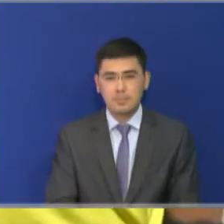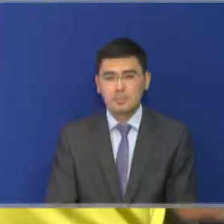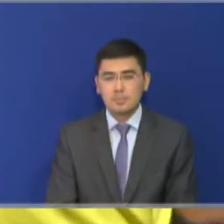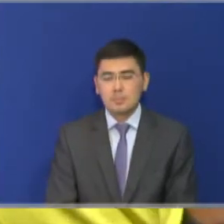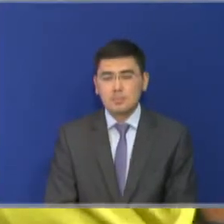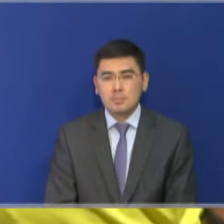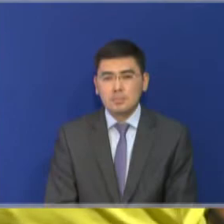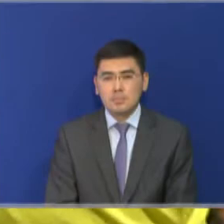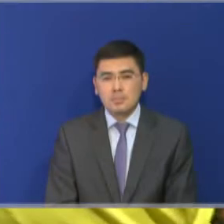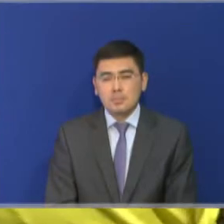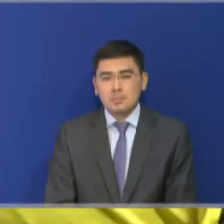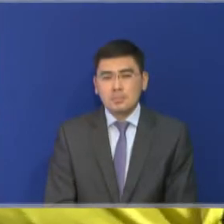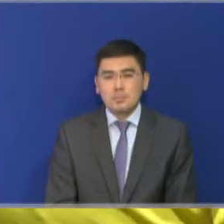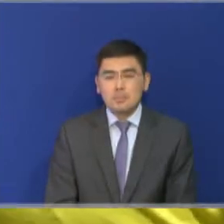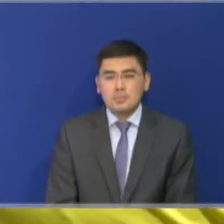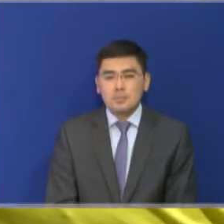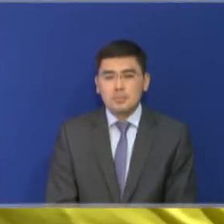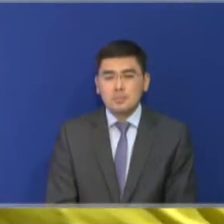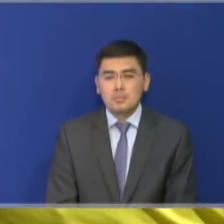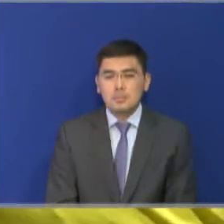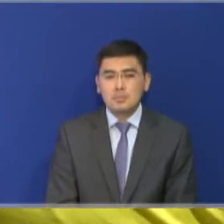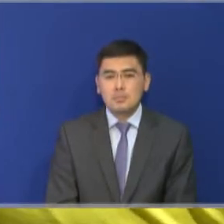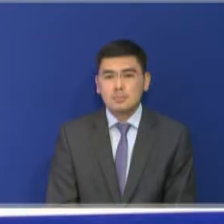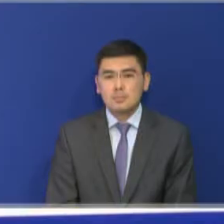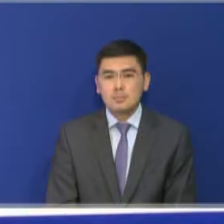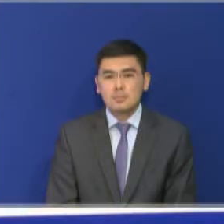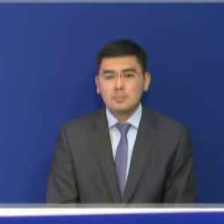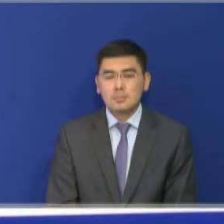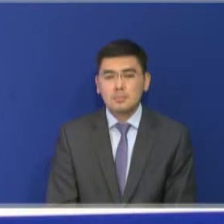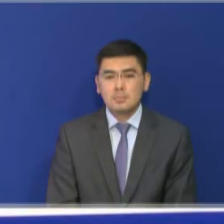Мадваса, Бақытгүл Қазезел, Жамағзумов, Семей телеарнасы.